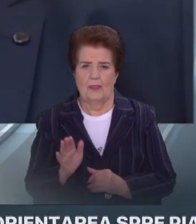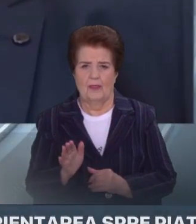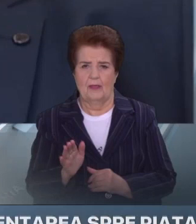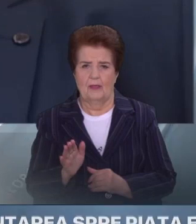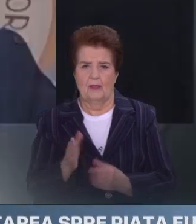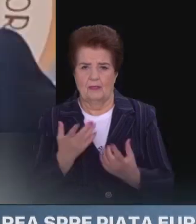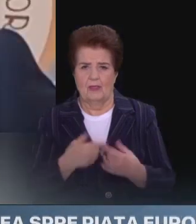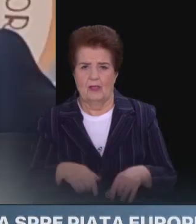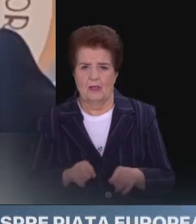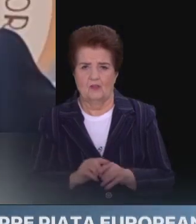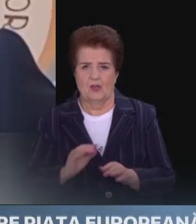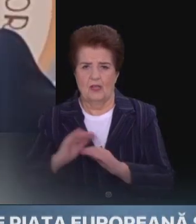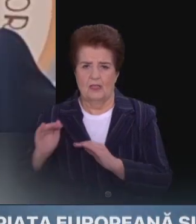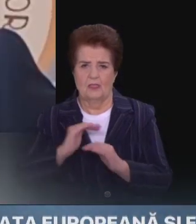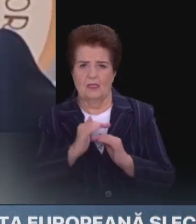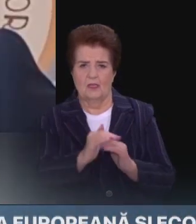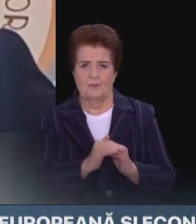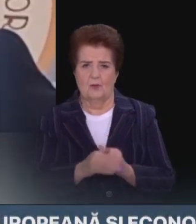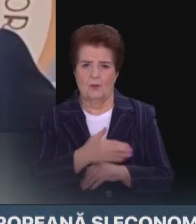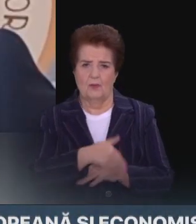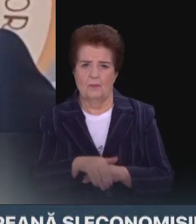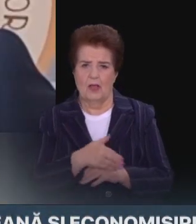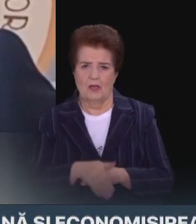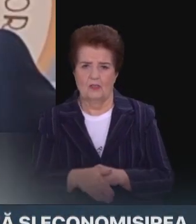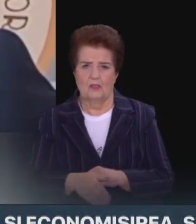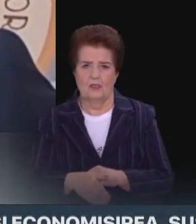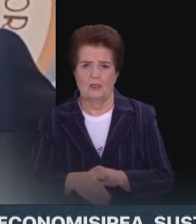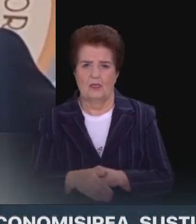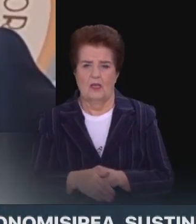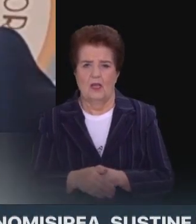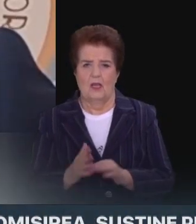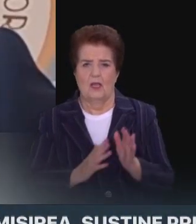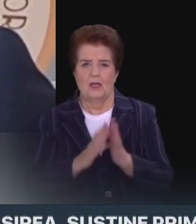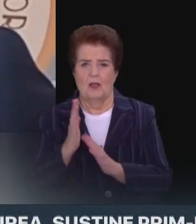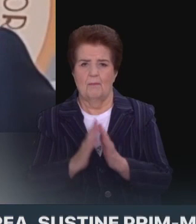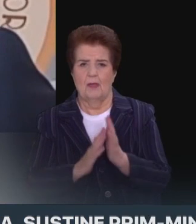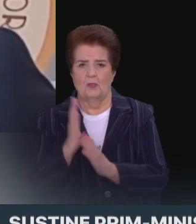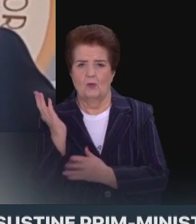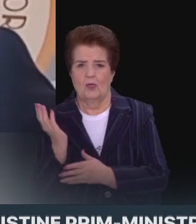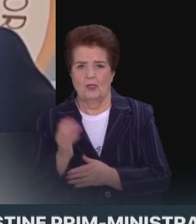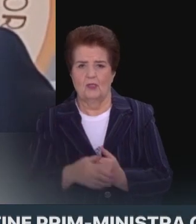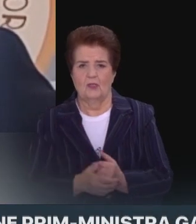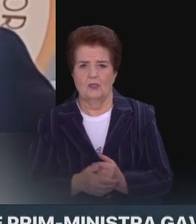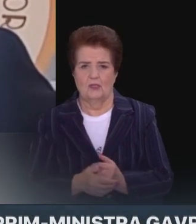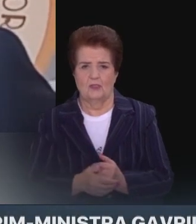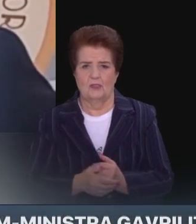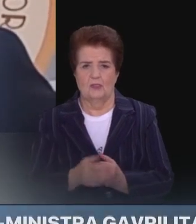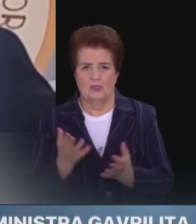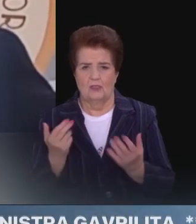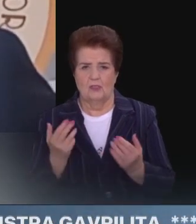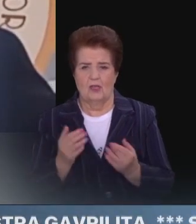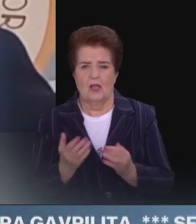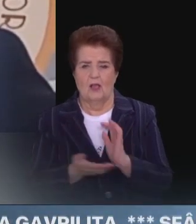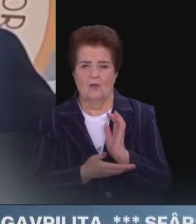așa în câmpuri, pe margini de drumuri, în păduriri, prunii sălbatici au dat în